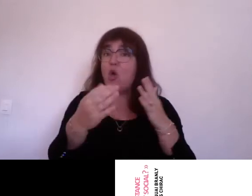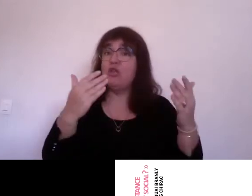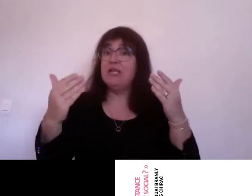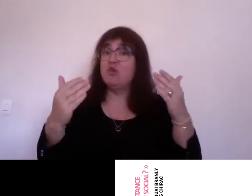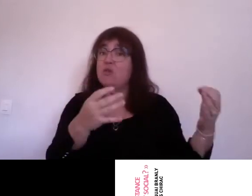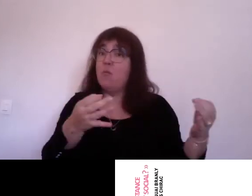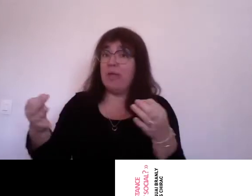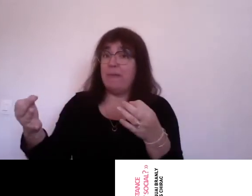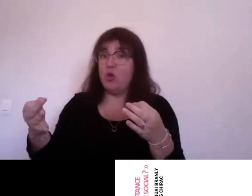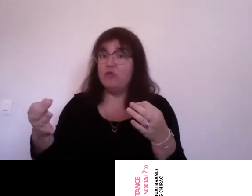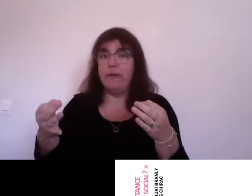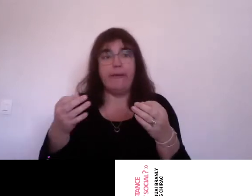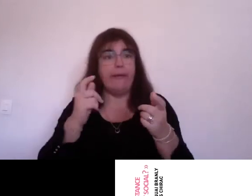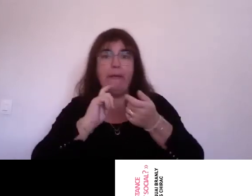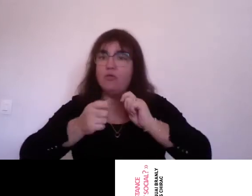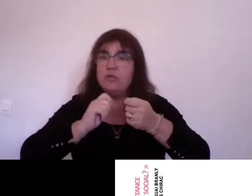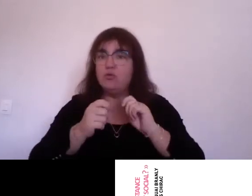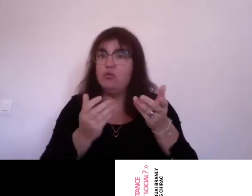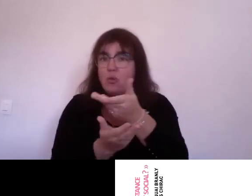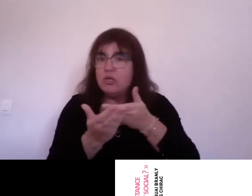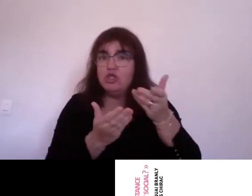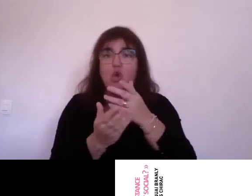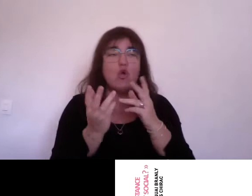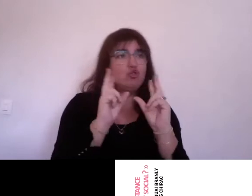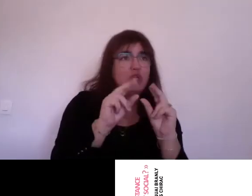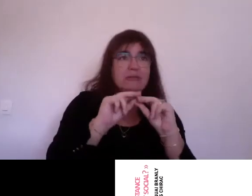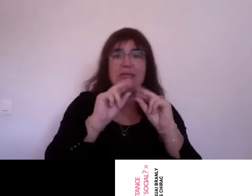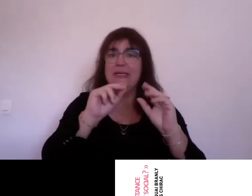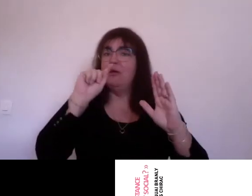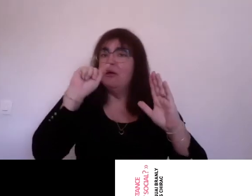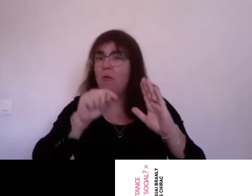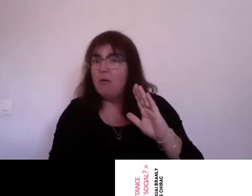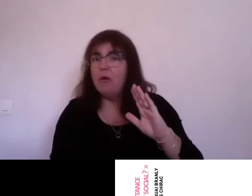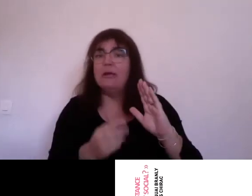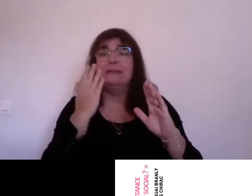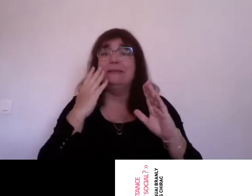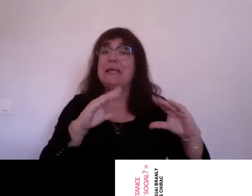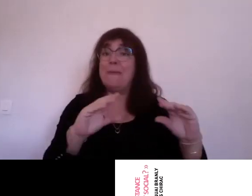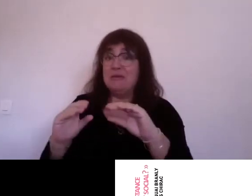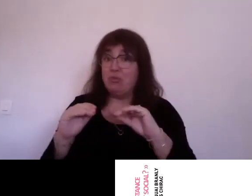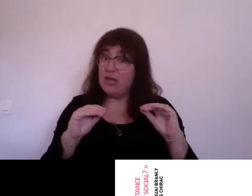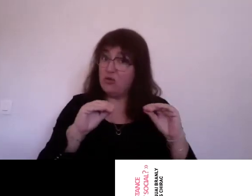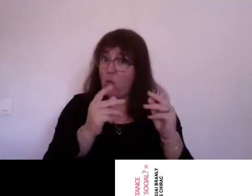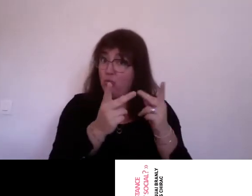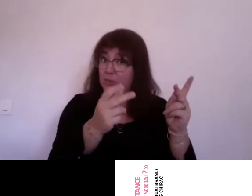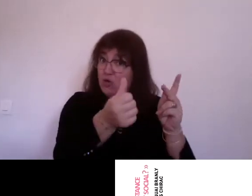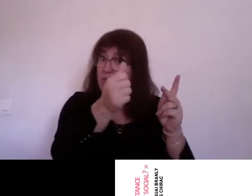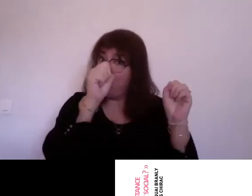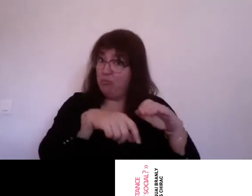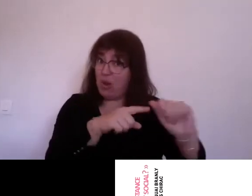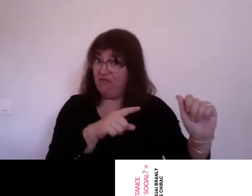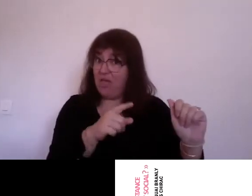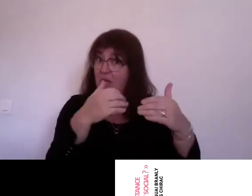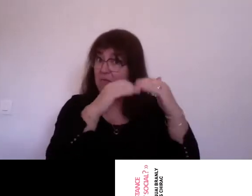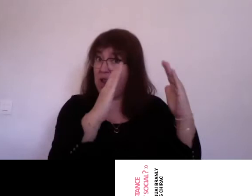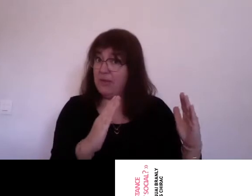de cet élément-là. On l'introduit, on l'explique, si c'est une manipulation, on l'a fait, etc. Et donc, c'est une